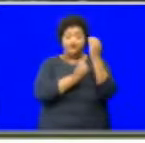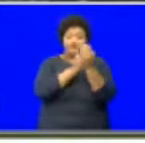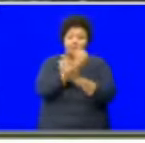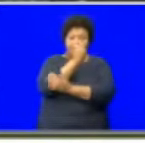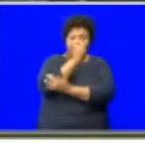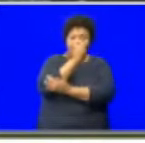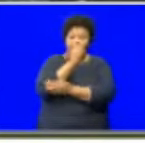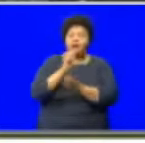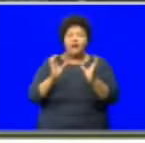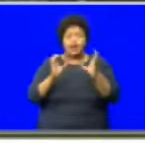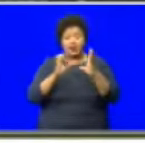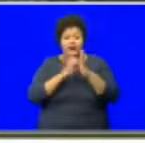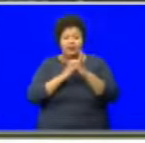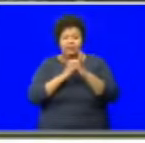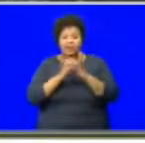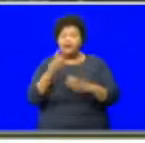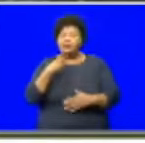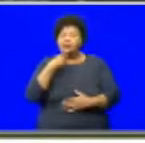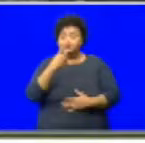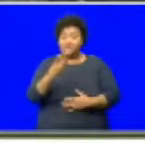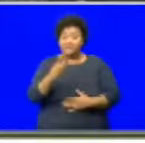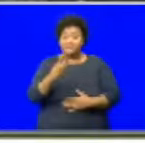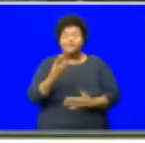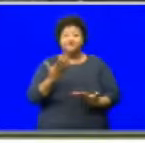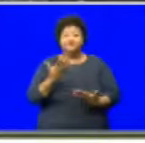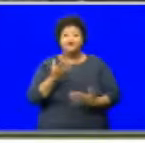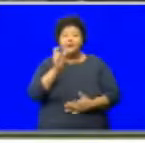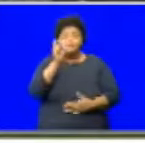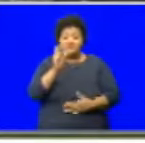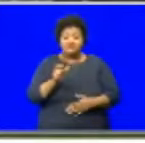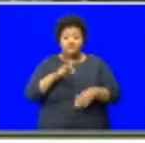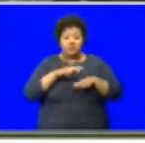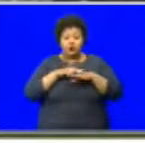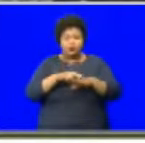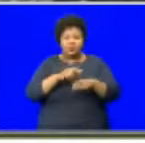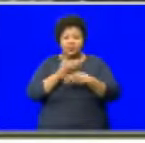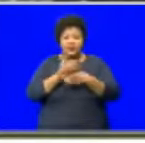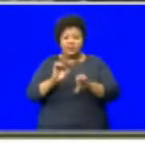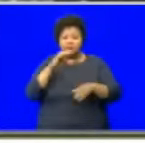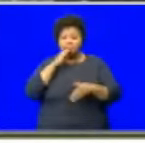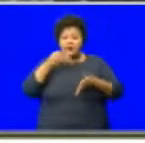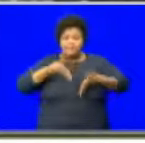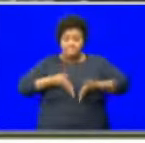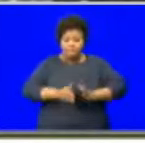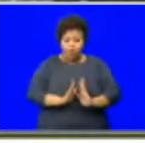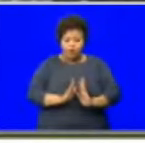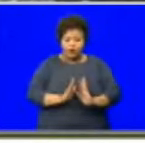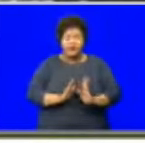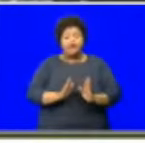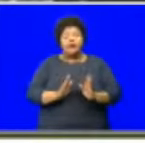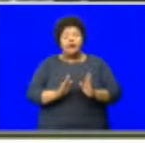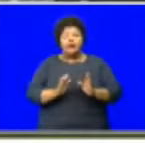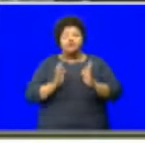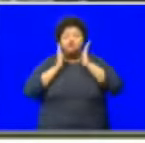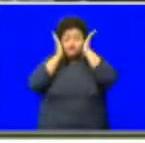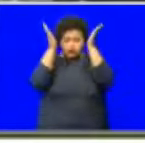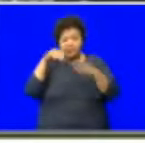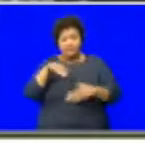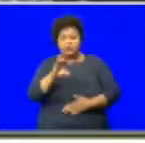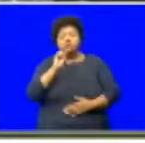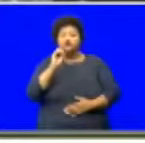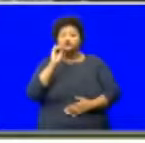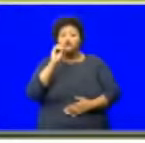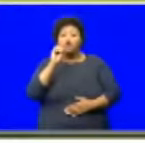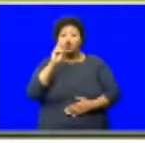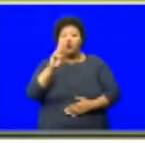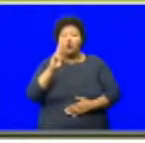live ngomdlalo otalelwe kulelo live noma ke ngomdlalo nebuve balelo live noma ke ngomdlalo osahleti kulelo live iminyaka